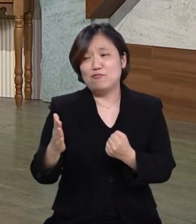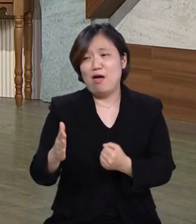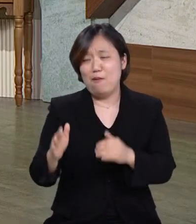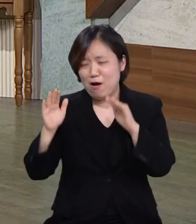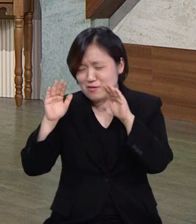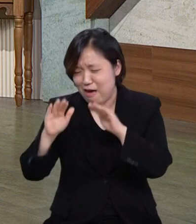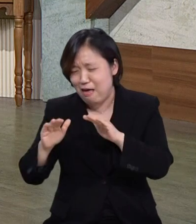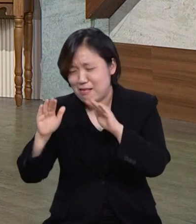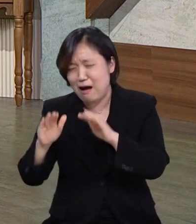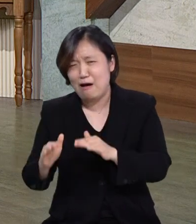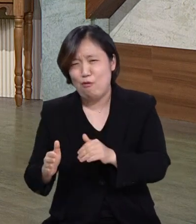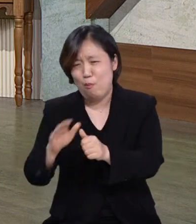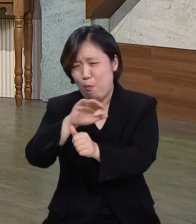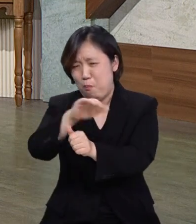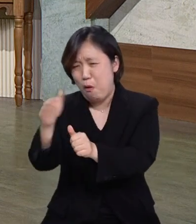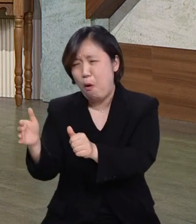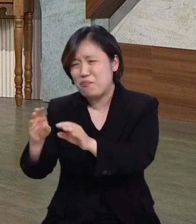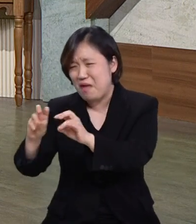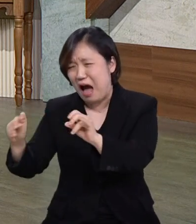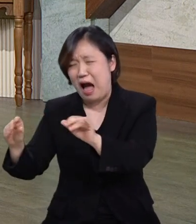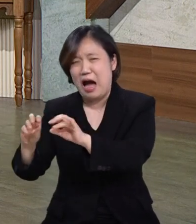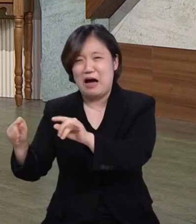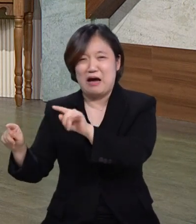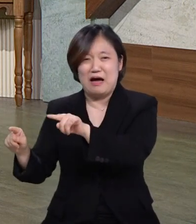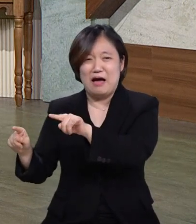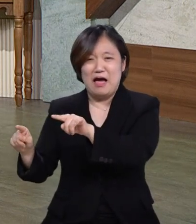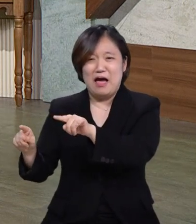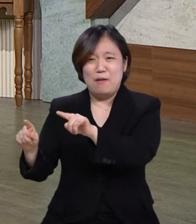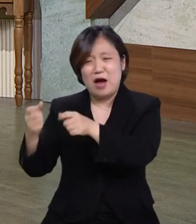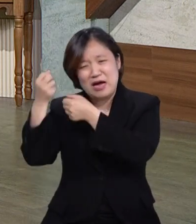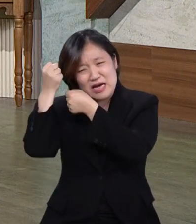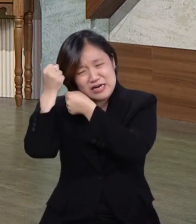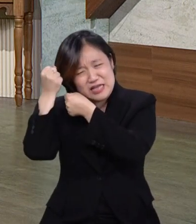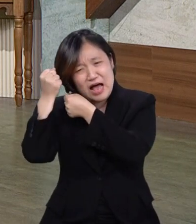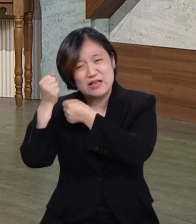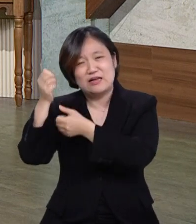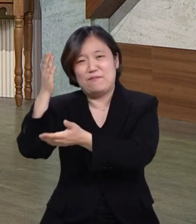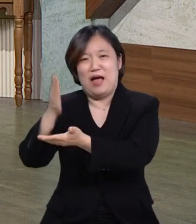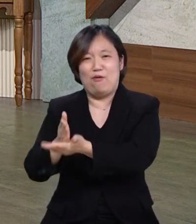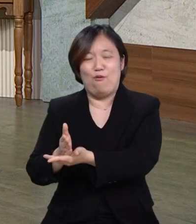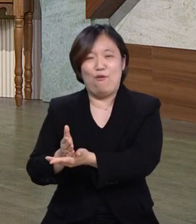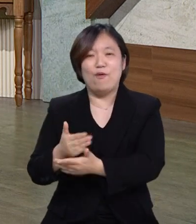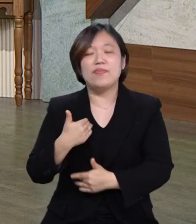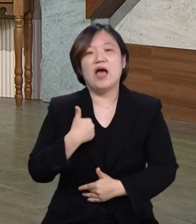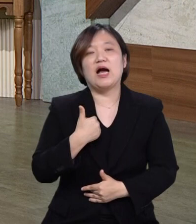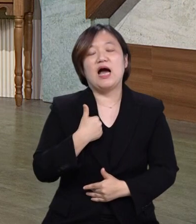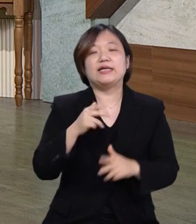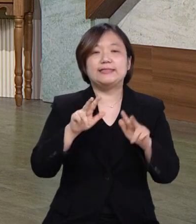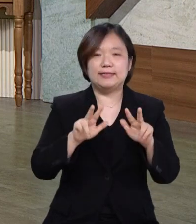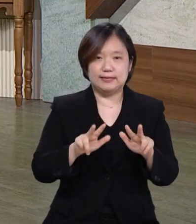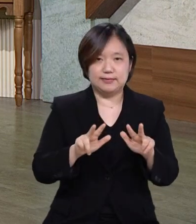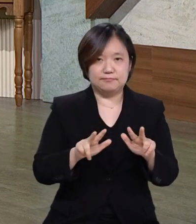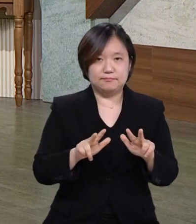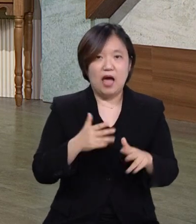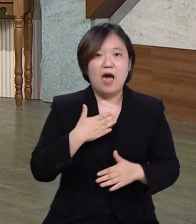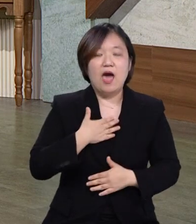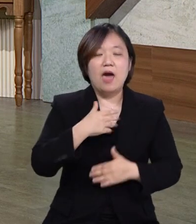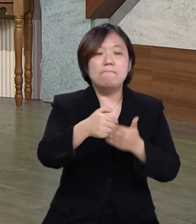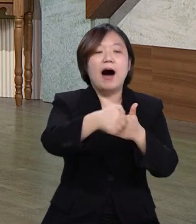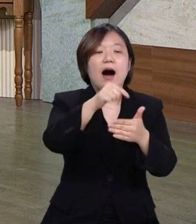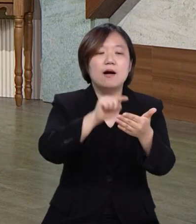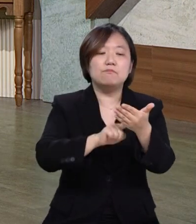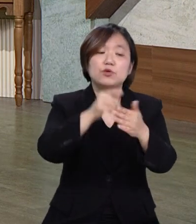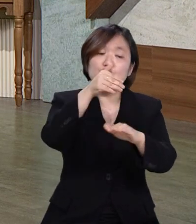무슨 묘자리 같은 거에 그런 거에 의지하기보다는 지금이 순간 내가 마음을 어떻게 닦고